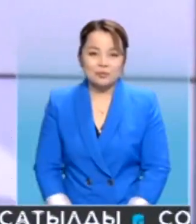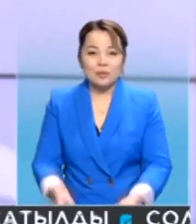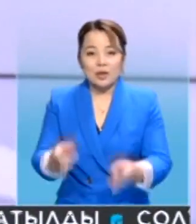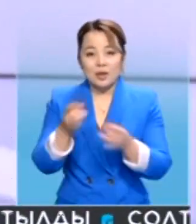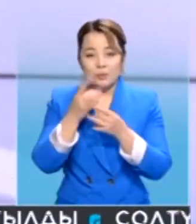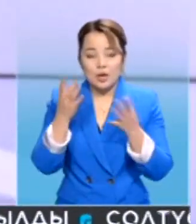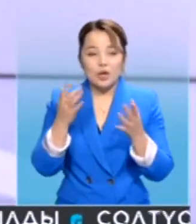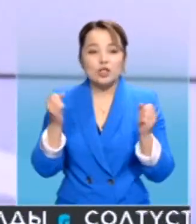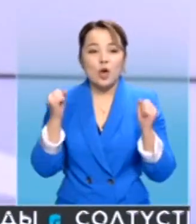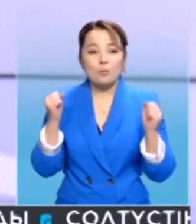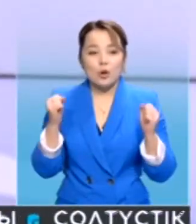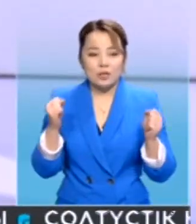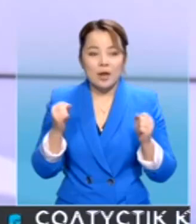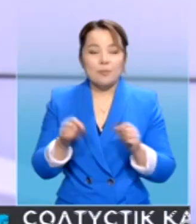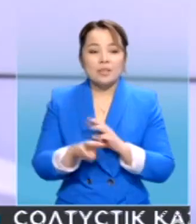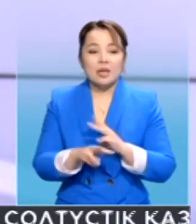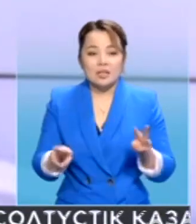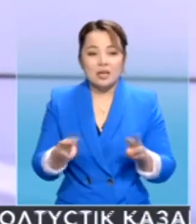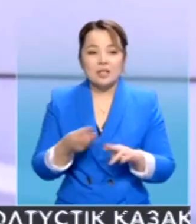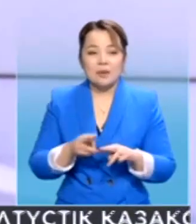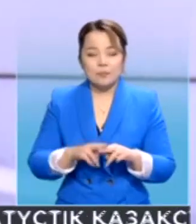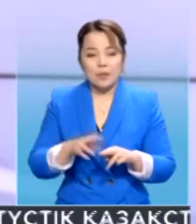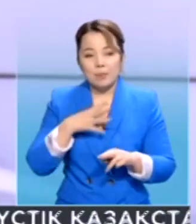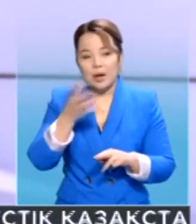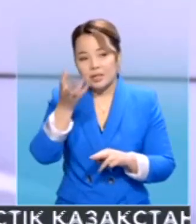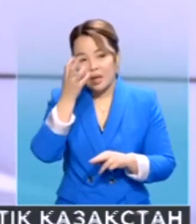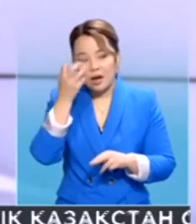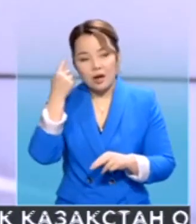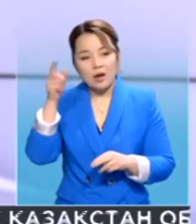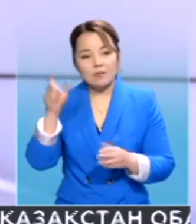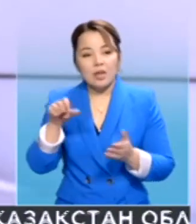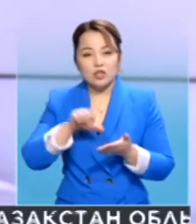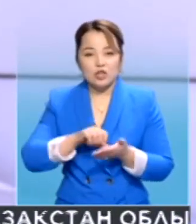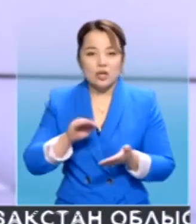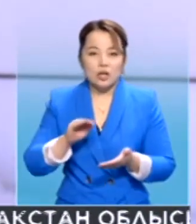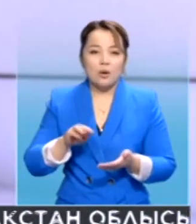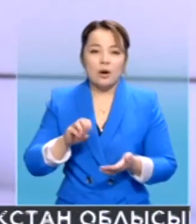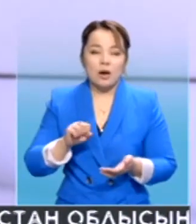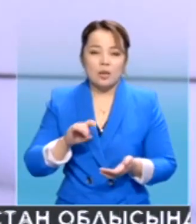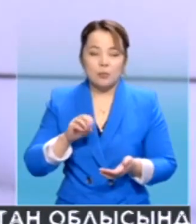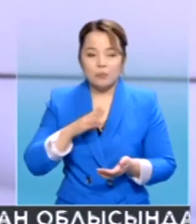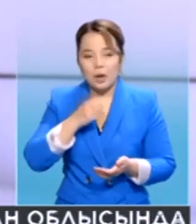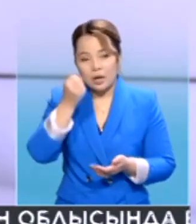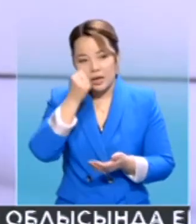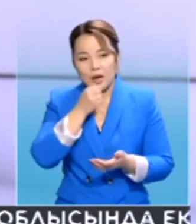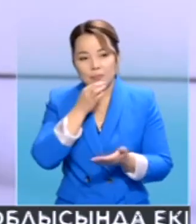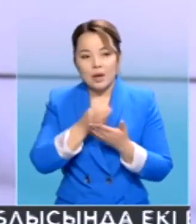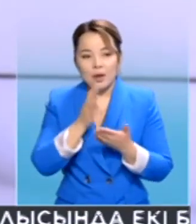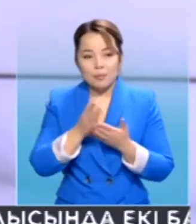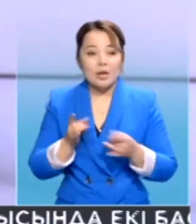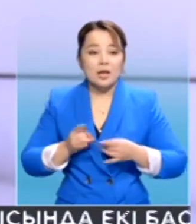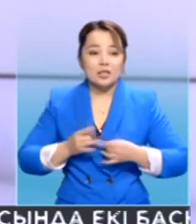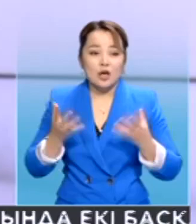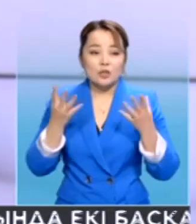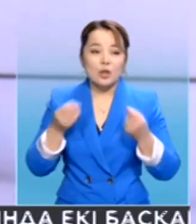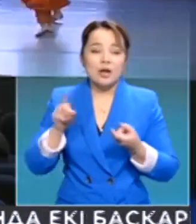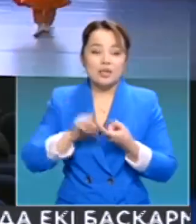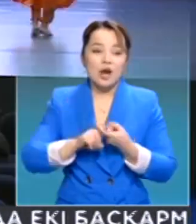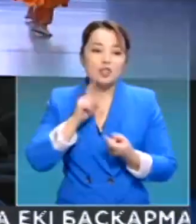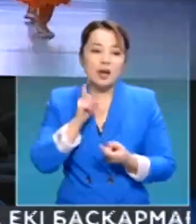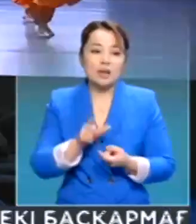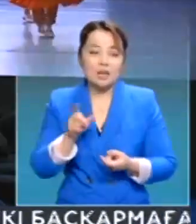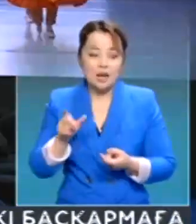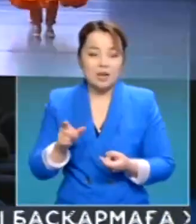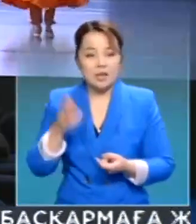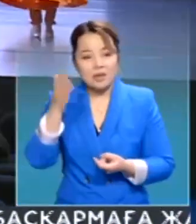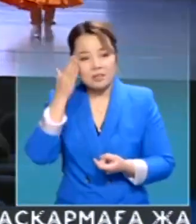Мәдениет және спорт министрлігі бұл күні мемлекеттік елтаңба авторы Жандарбек Мәлібековке алғыс білдірді. Мерекеге орай ведомство жастардың